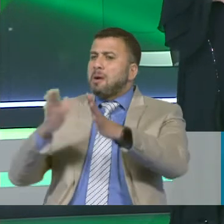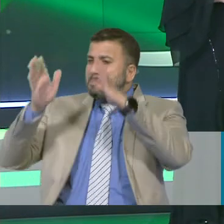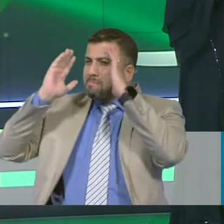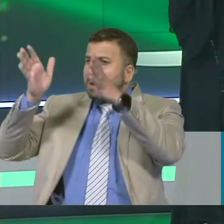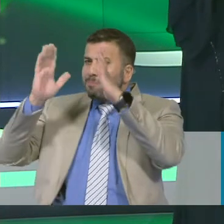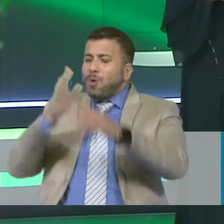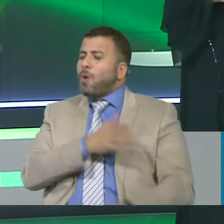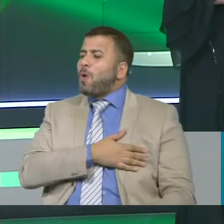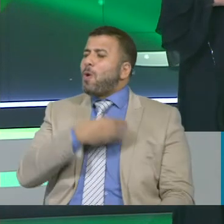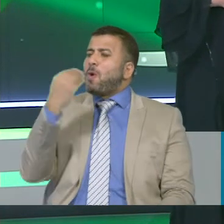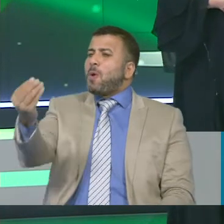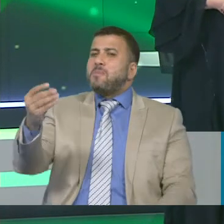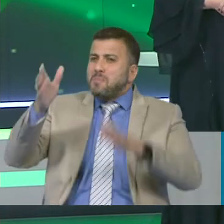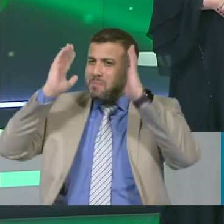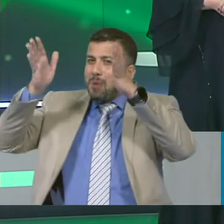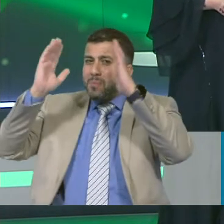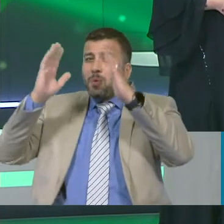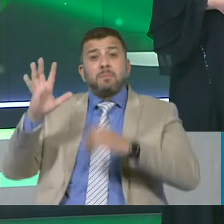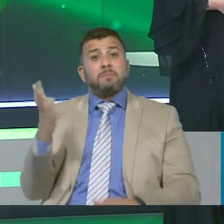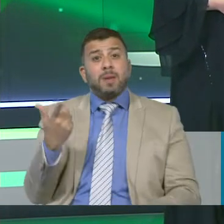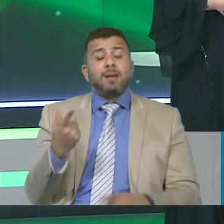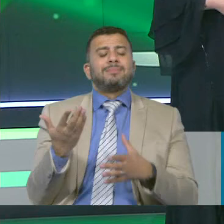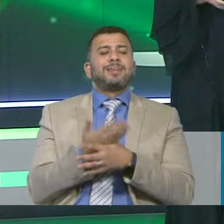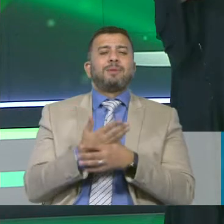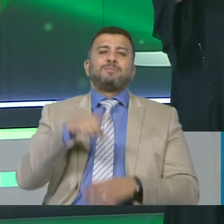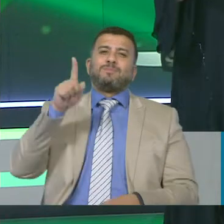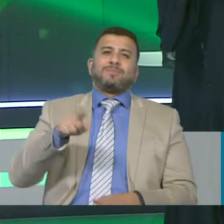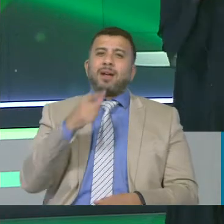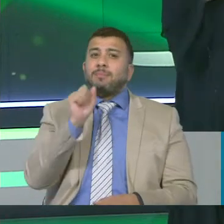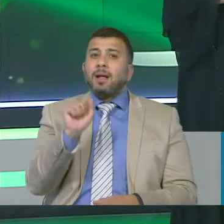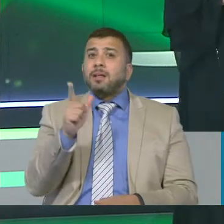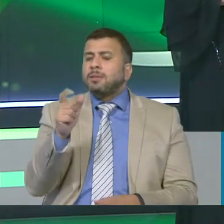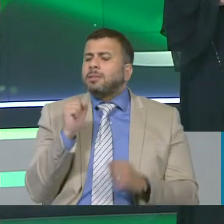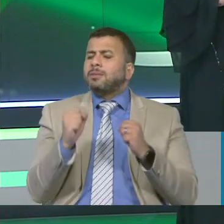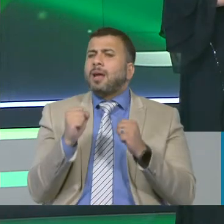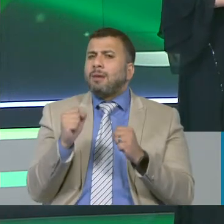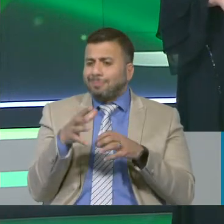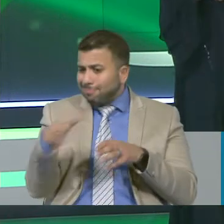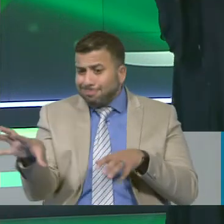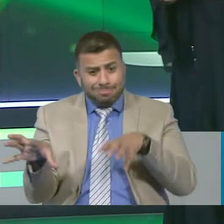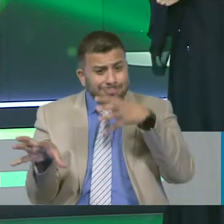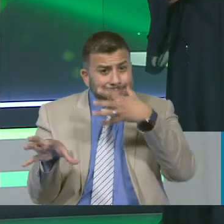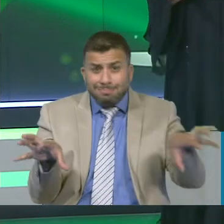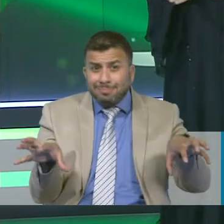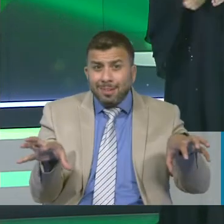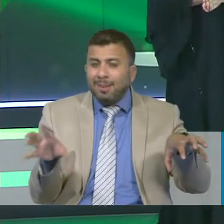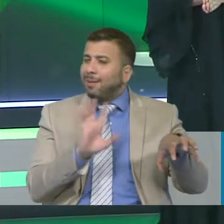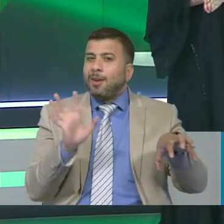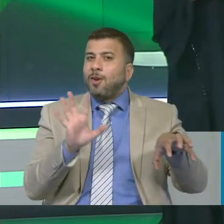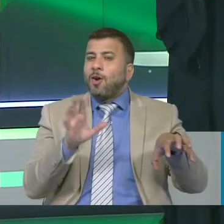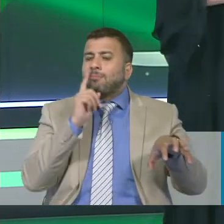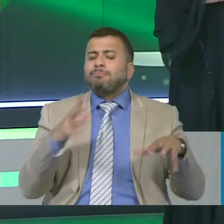القلبية والتبريكات بهاتين المناسبتين، في شكل يصعب معه التفريق بين من يحتفل بيومه